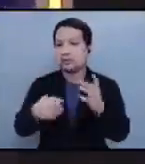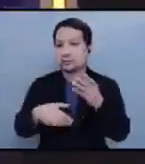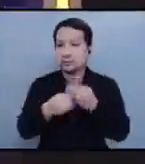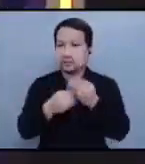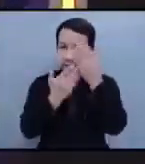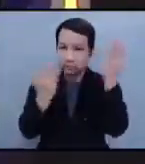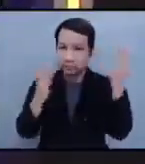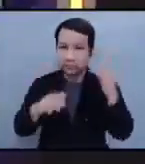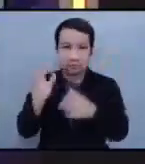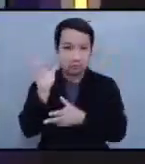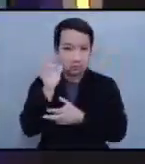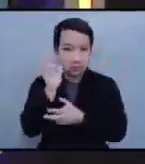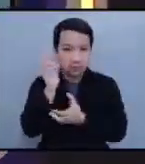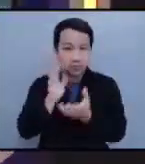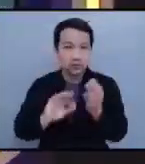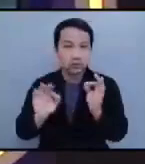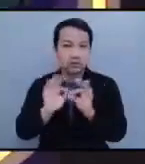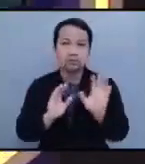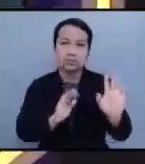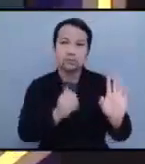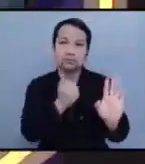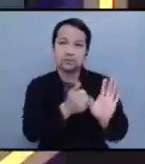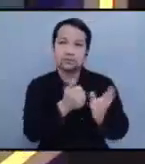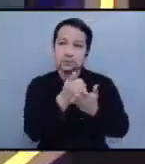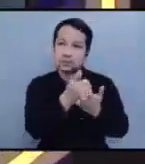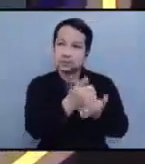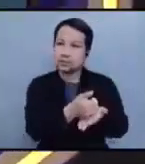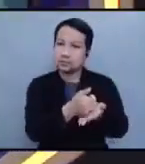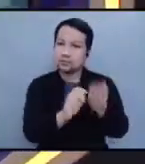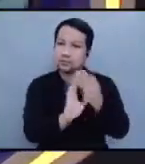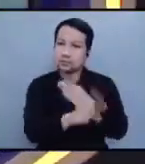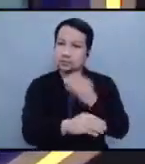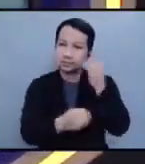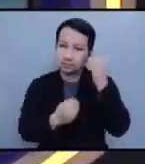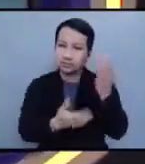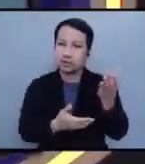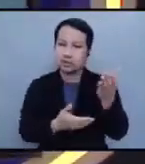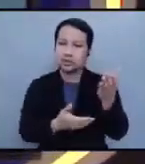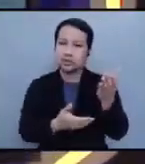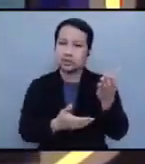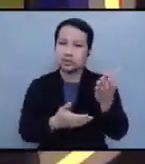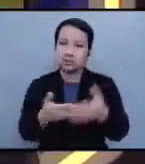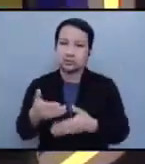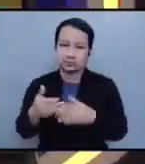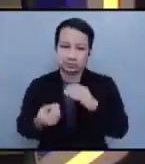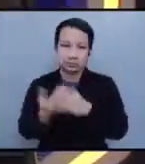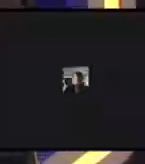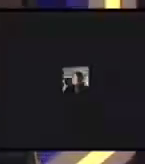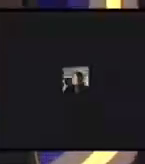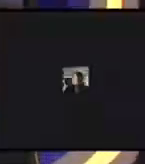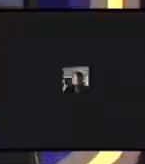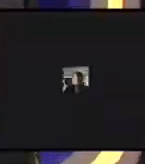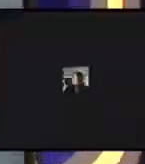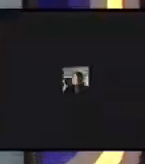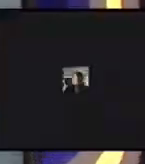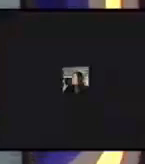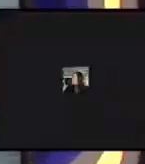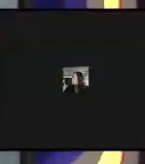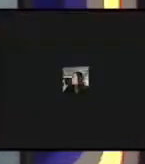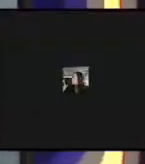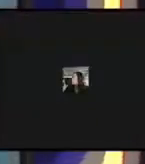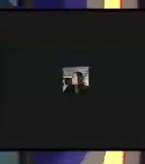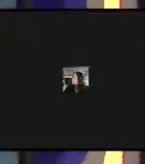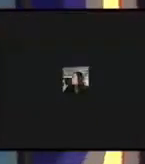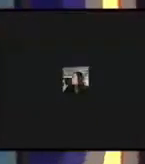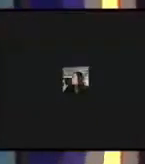marinig ngayon. Kaya naman siya'y tinulungan upang makabalik sa kanila at muling umahon muli. Panoorin po natin dito sa Balik Probinsya